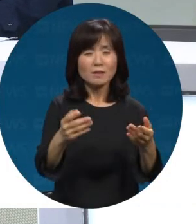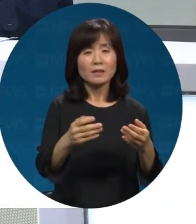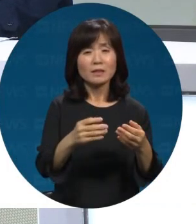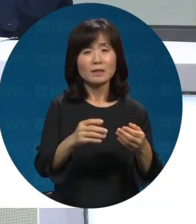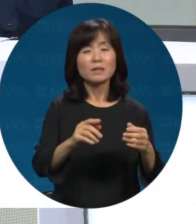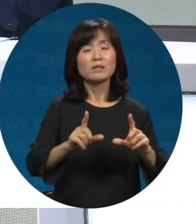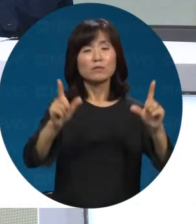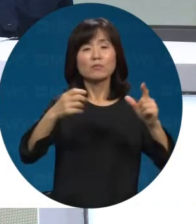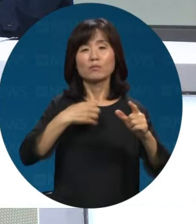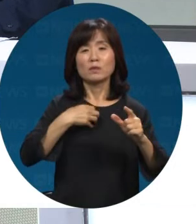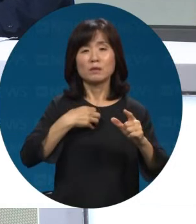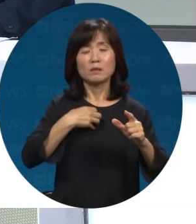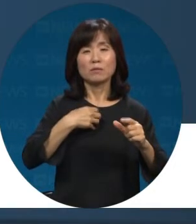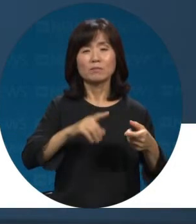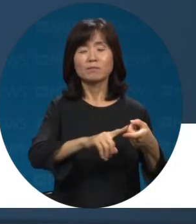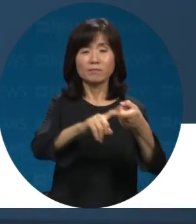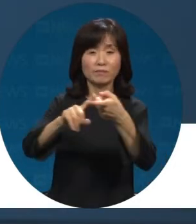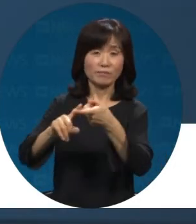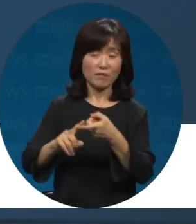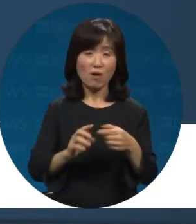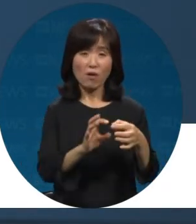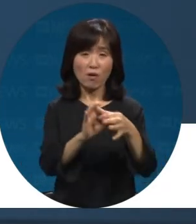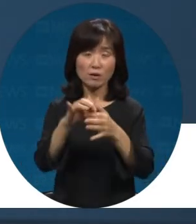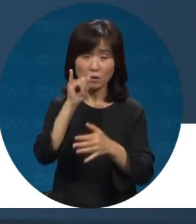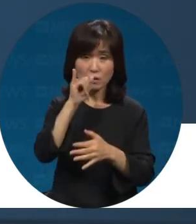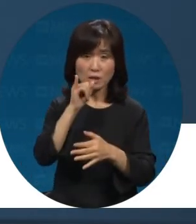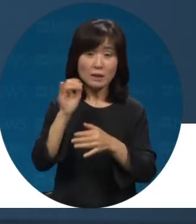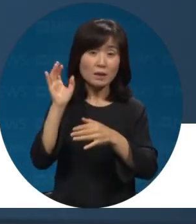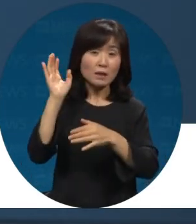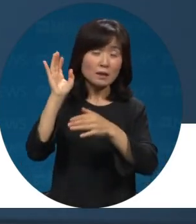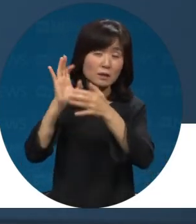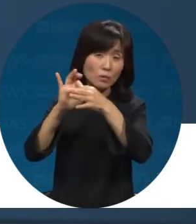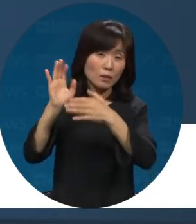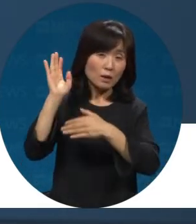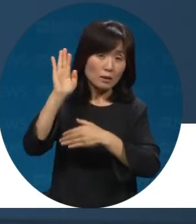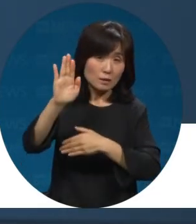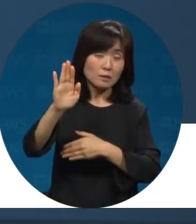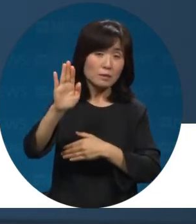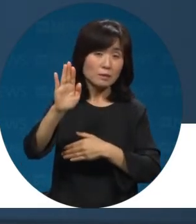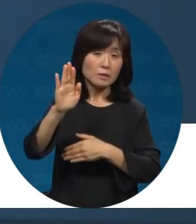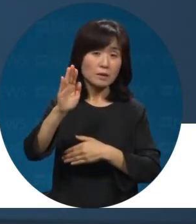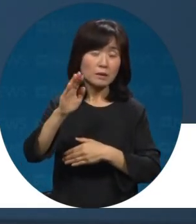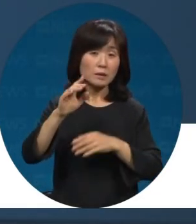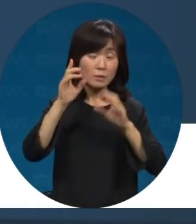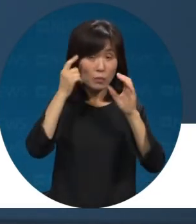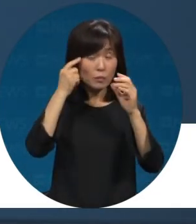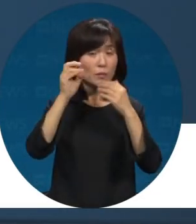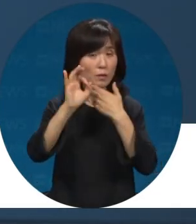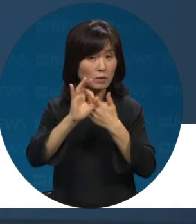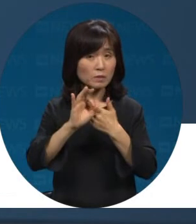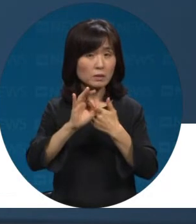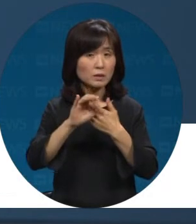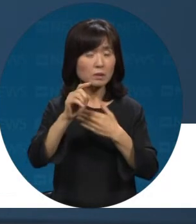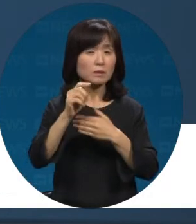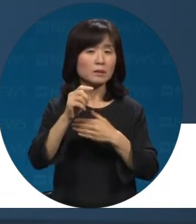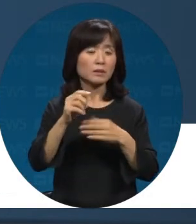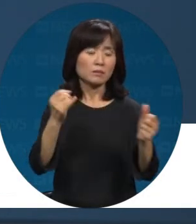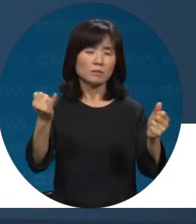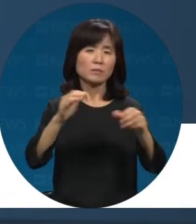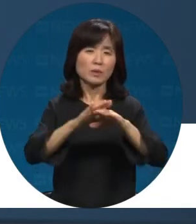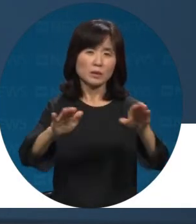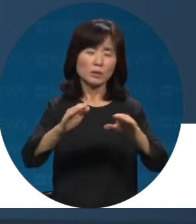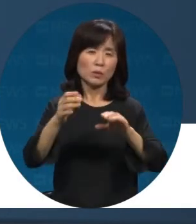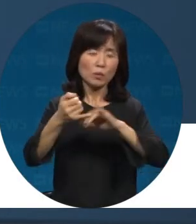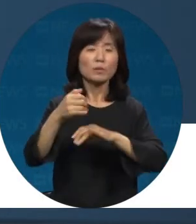문제죠 정말 지속 가능한 미래를 생각한다면 반드시 전제가 돼야 되는 것이고요 그리고 기후위기